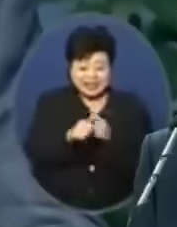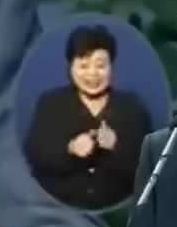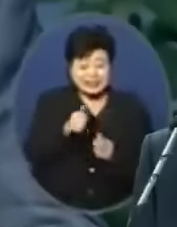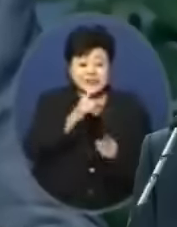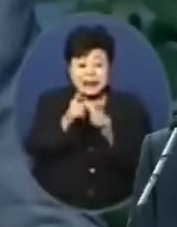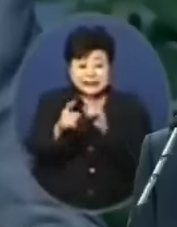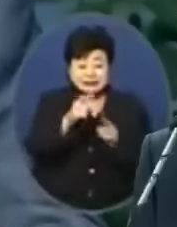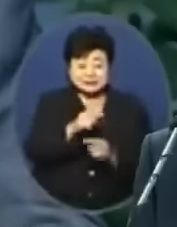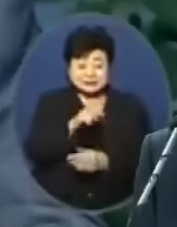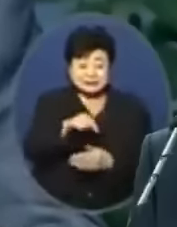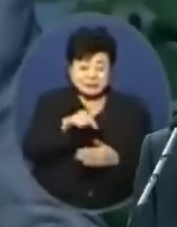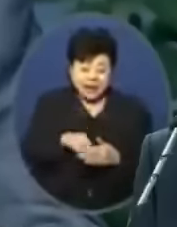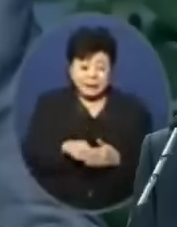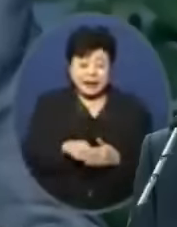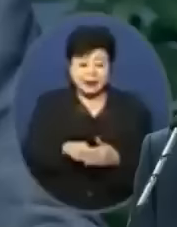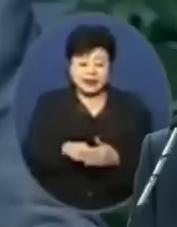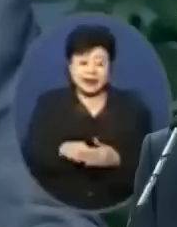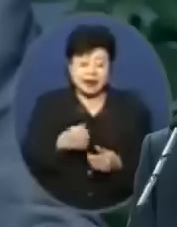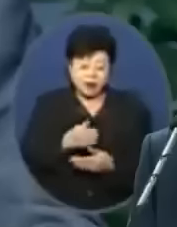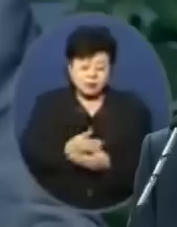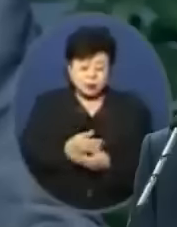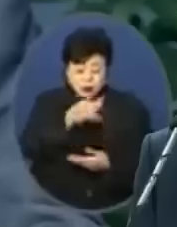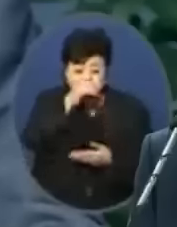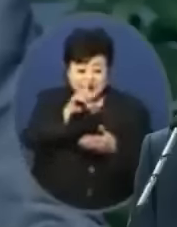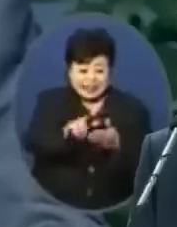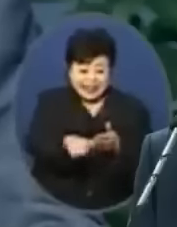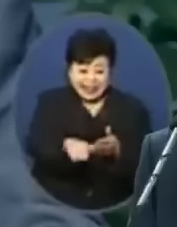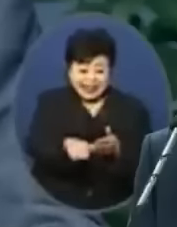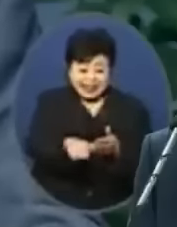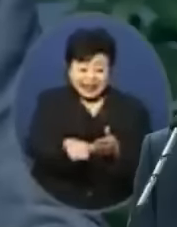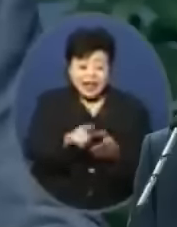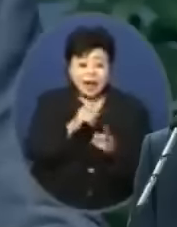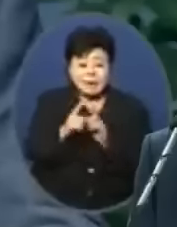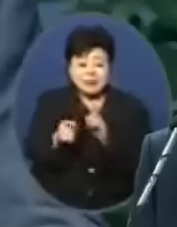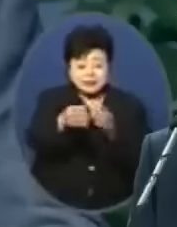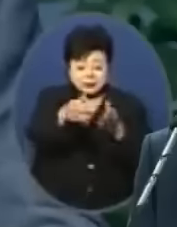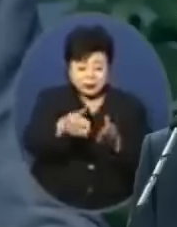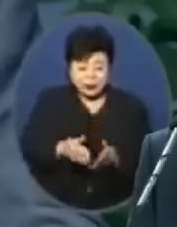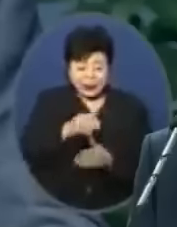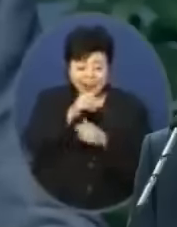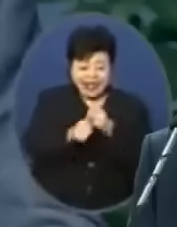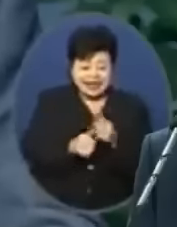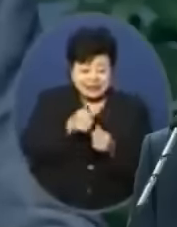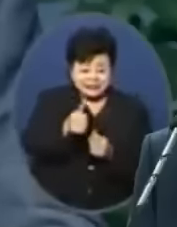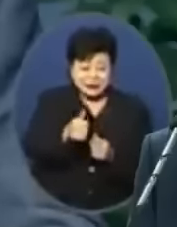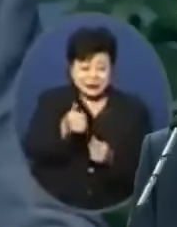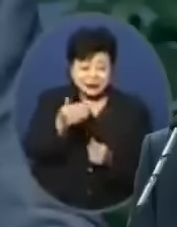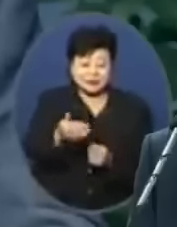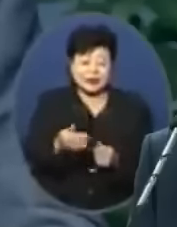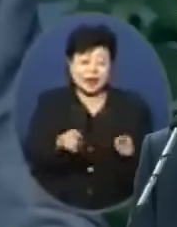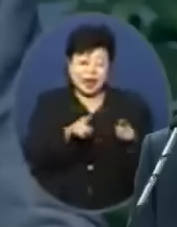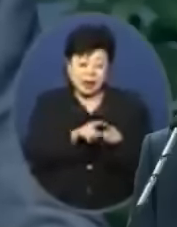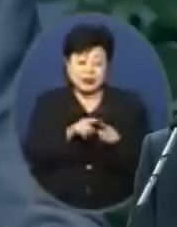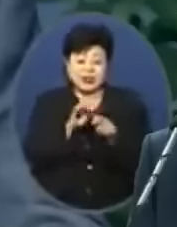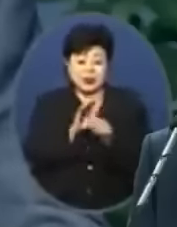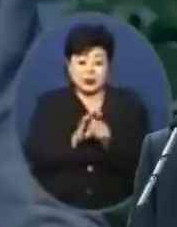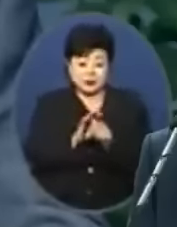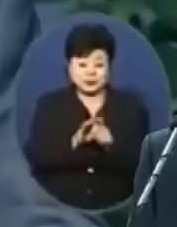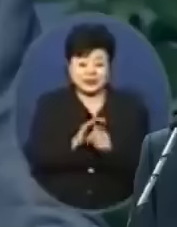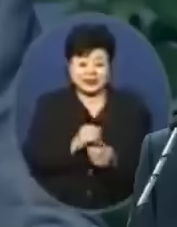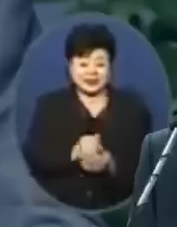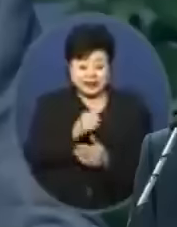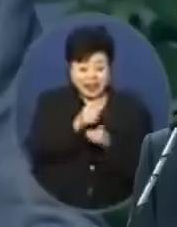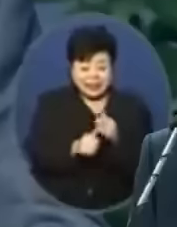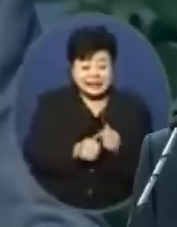하나님의 말씀을 마음속에 품고 있으면 말씀을 통해서 하나님이 여러분과 같이 하시는 것입니다.